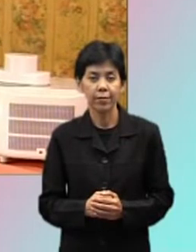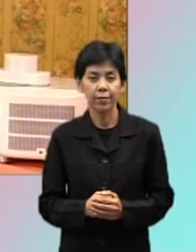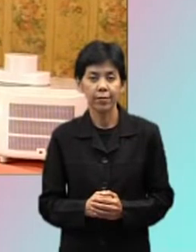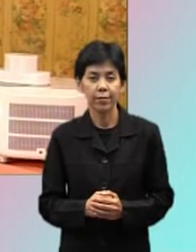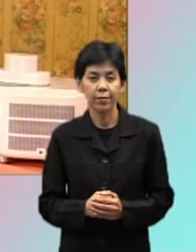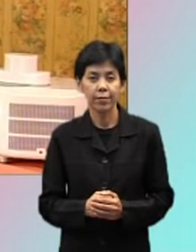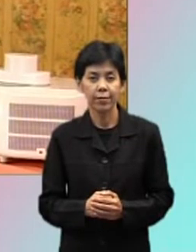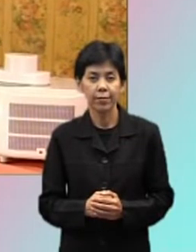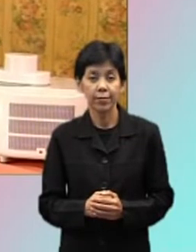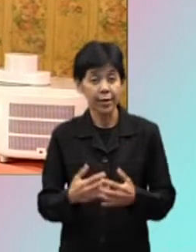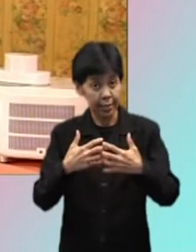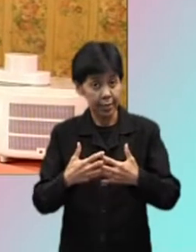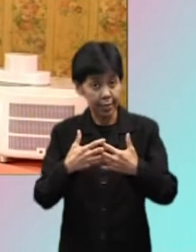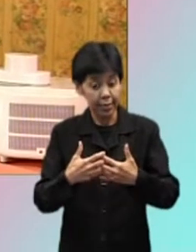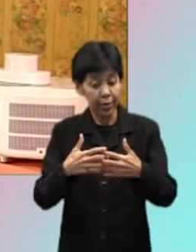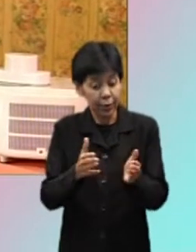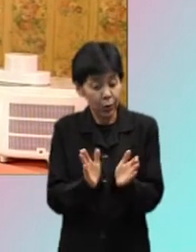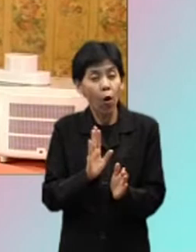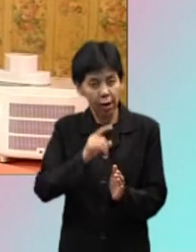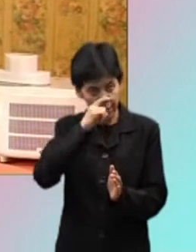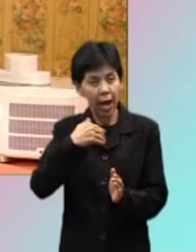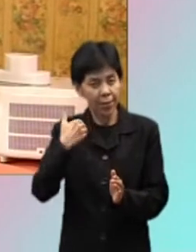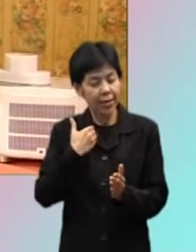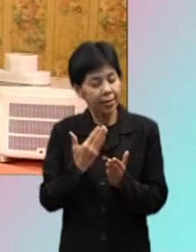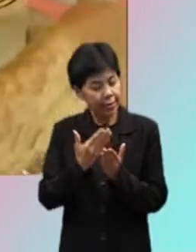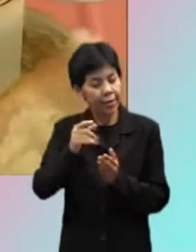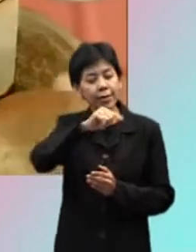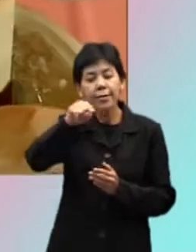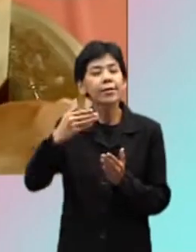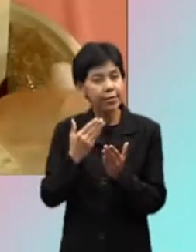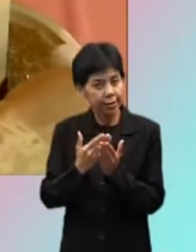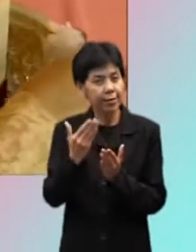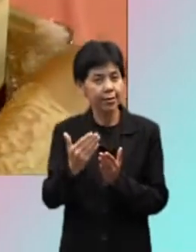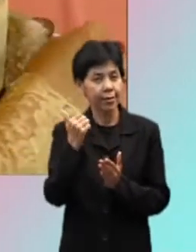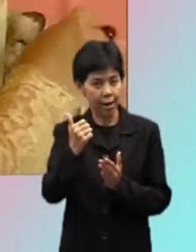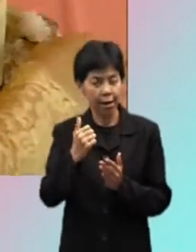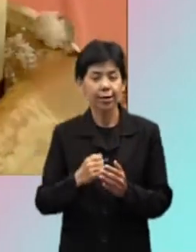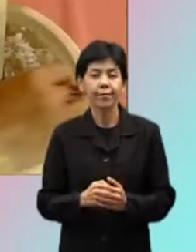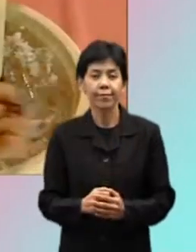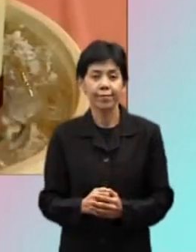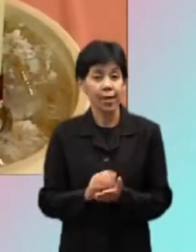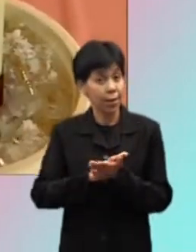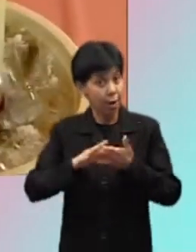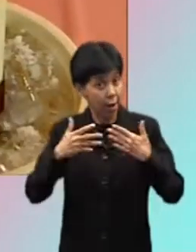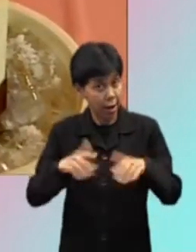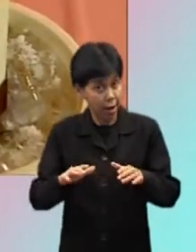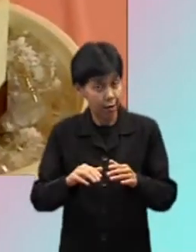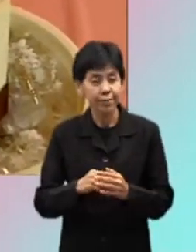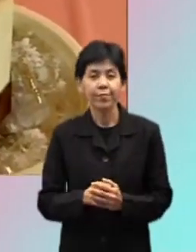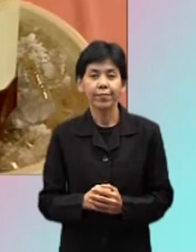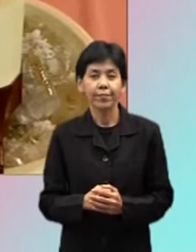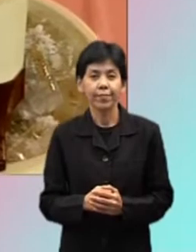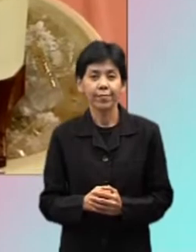อันนี้เป็นเครื่องที่ง่ายที่สุดแล้วค่ะในประเทศไทยหาซื้อได้ทั่วๆไปเสร็จเรียบร้อยนะคะเราก็เปิด